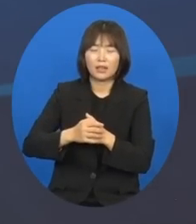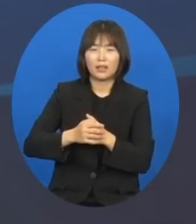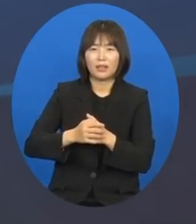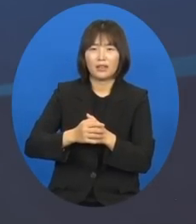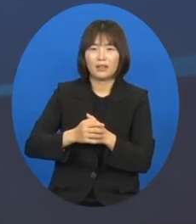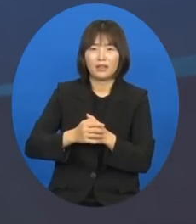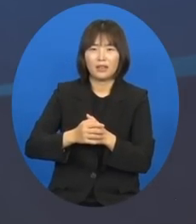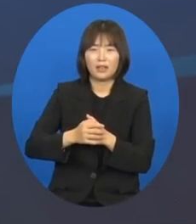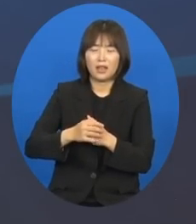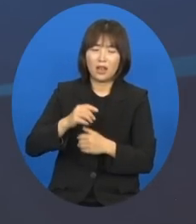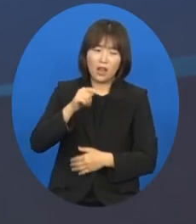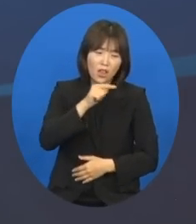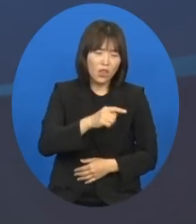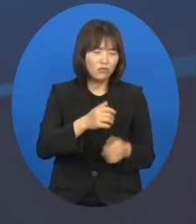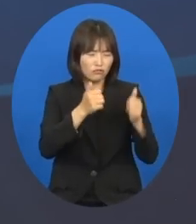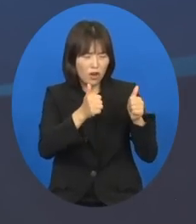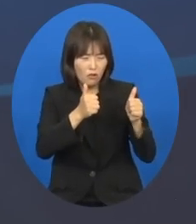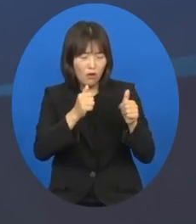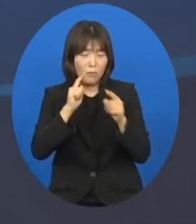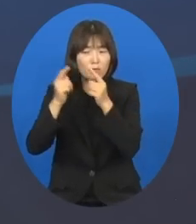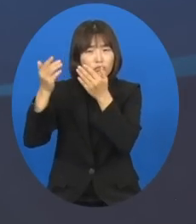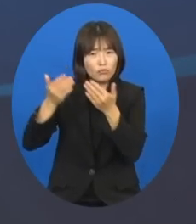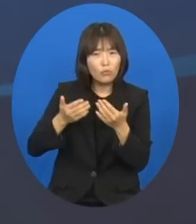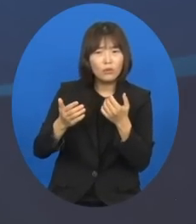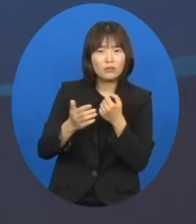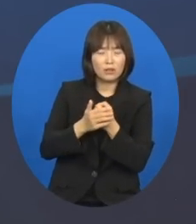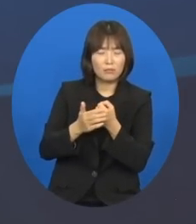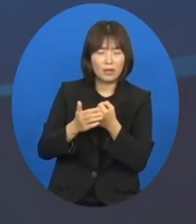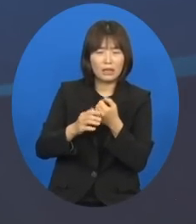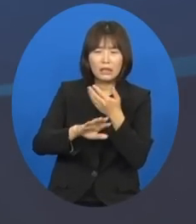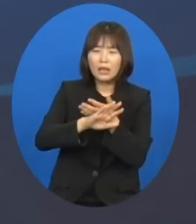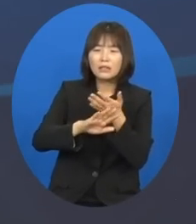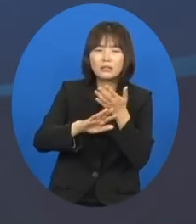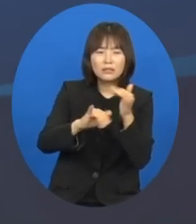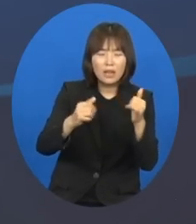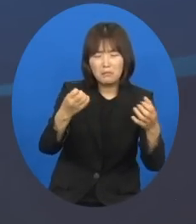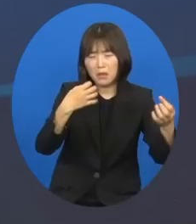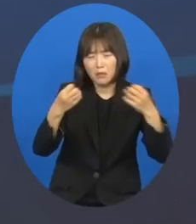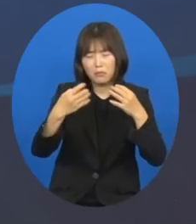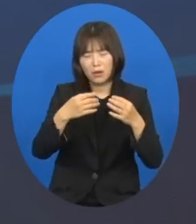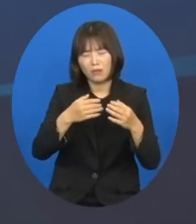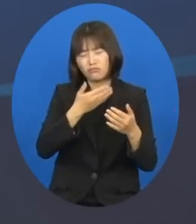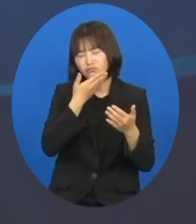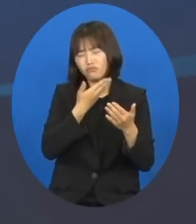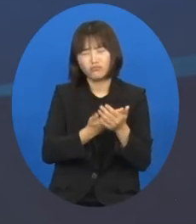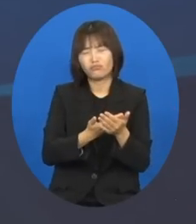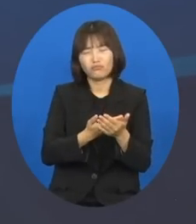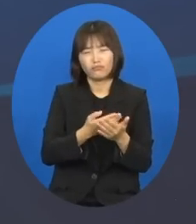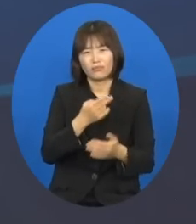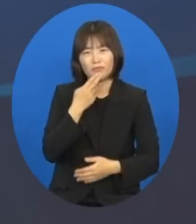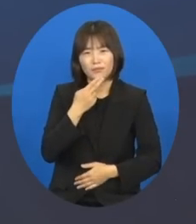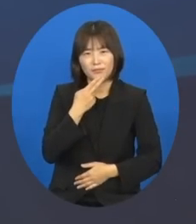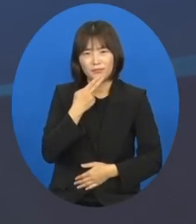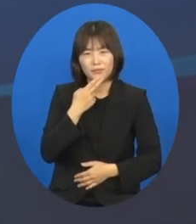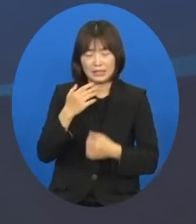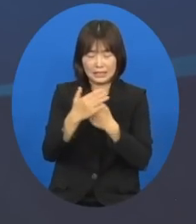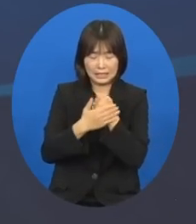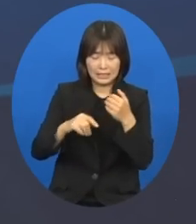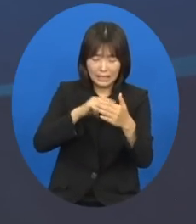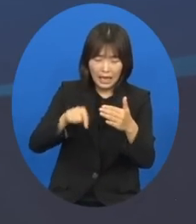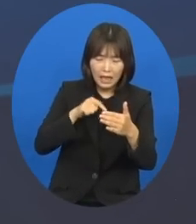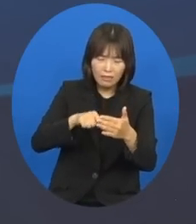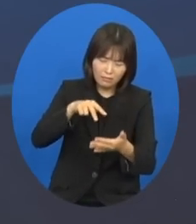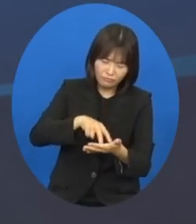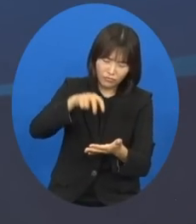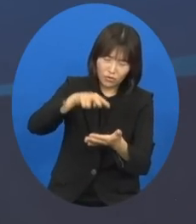날 찾아와 주시는데 누가 먹여준 점수가 뭐가 중요하겠습니까 은행 안에 뛰놀고 주의